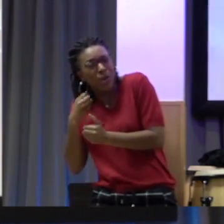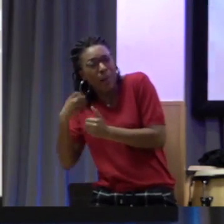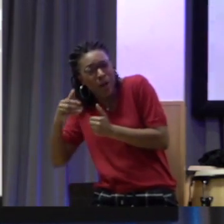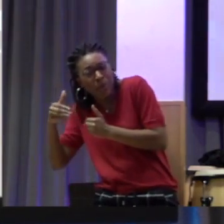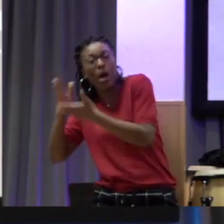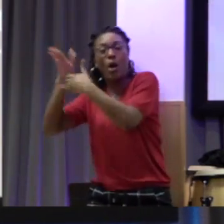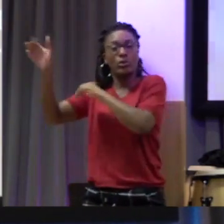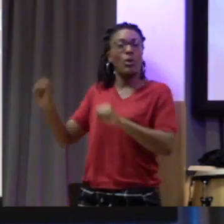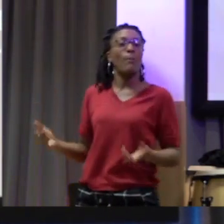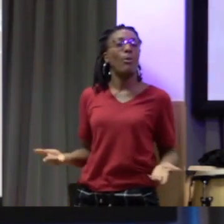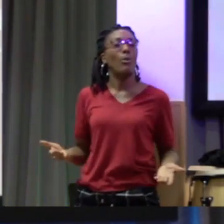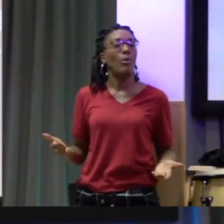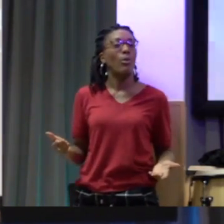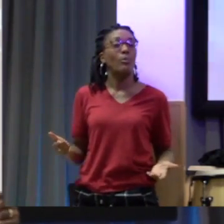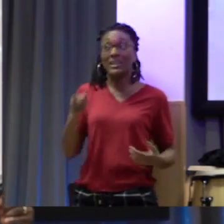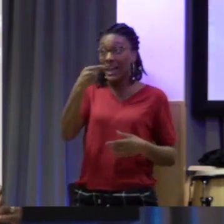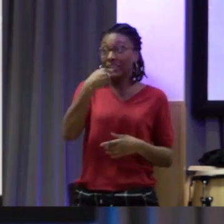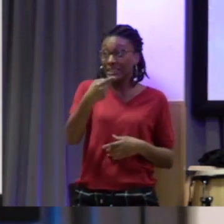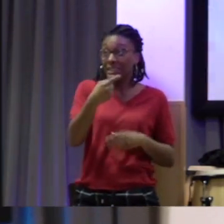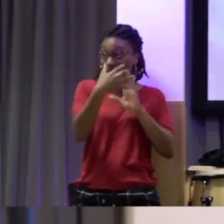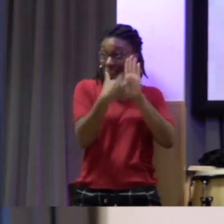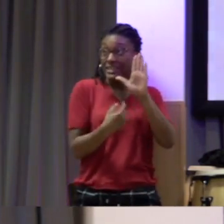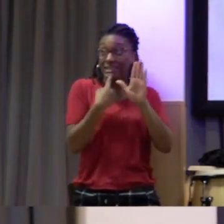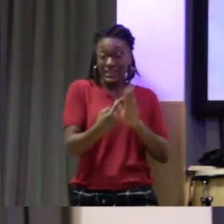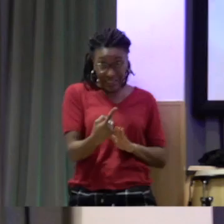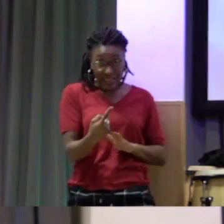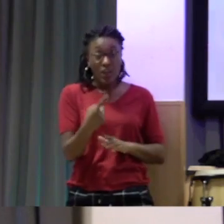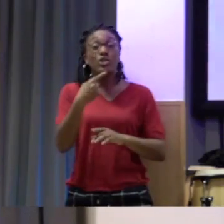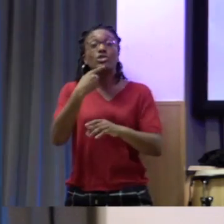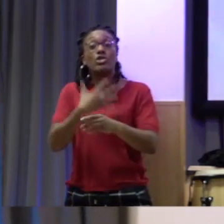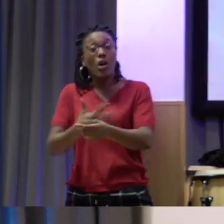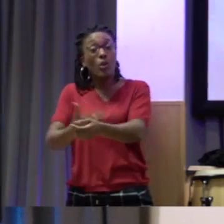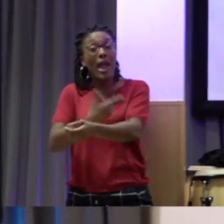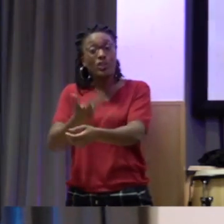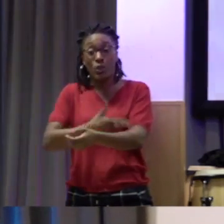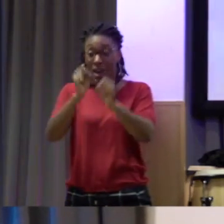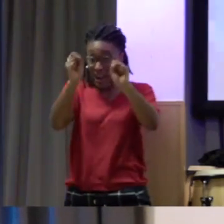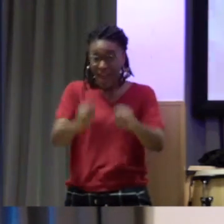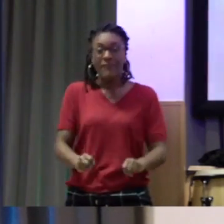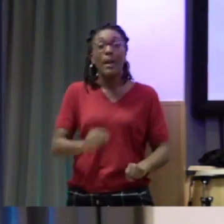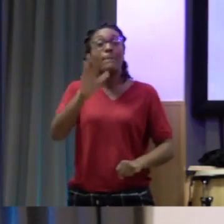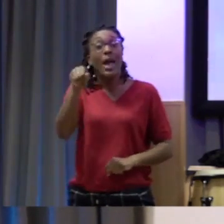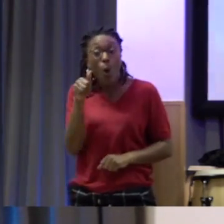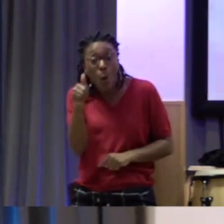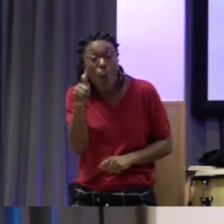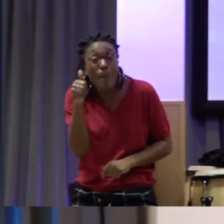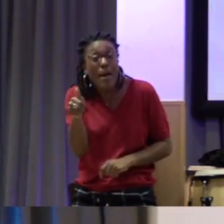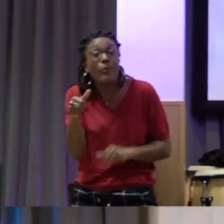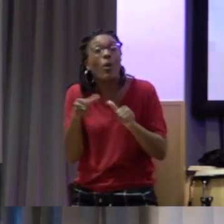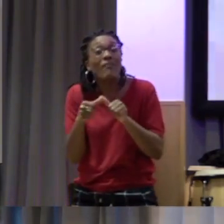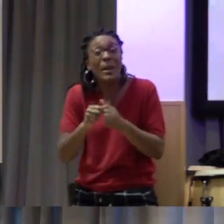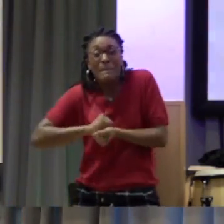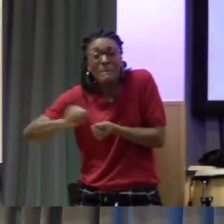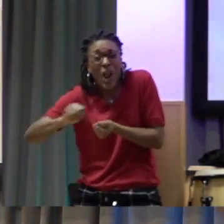Ils ont été lavés dans le sang de l'agneau, mais ils ont blanchi leurs vêtements dans le